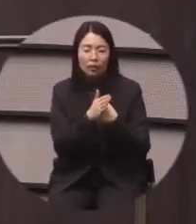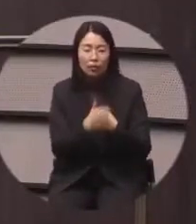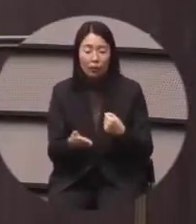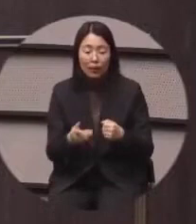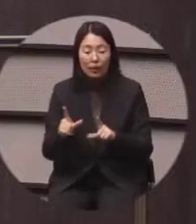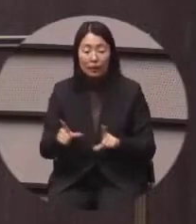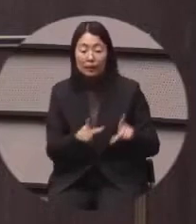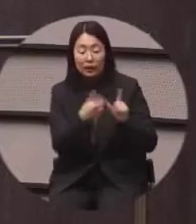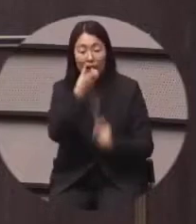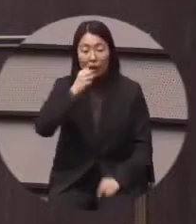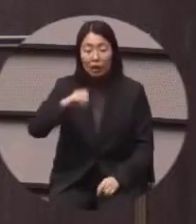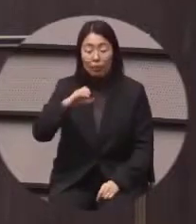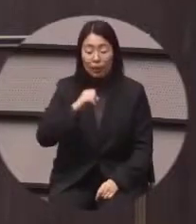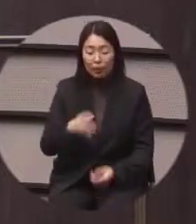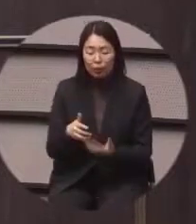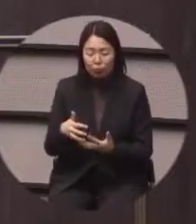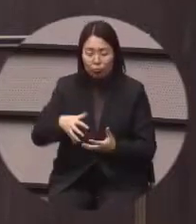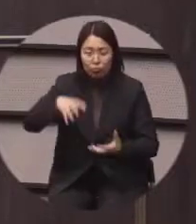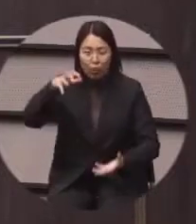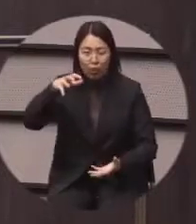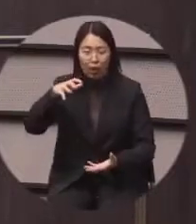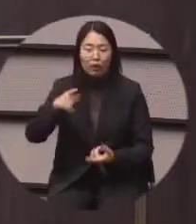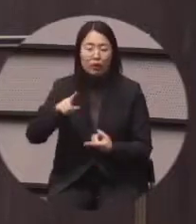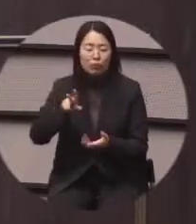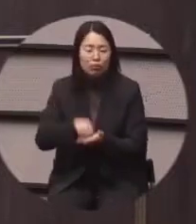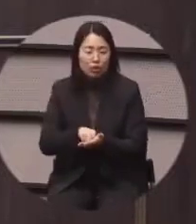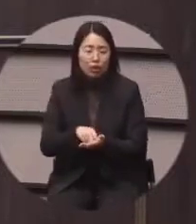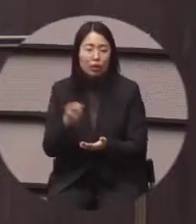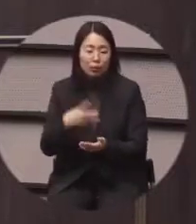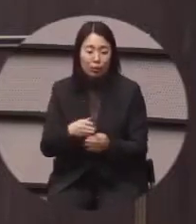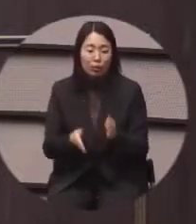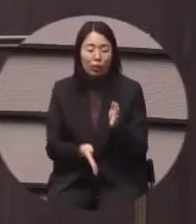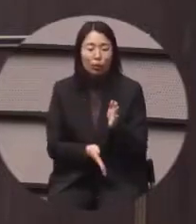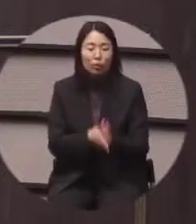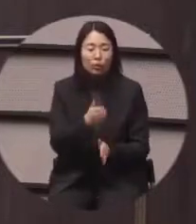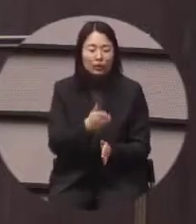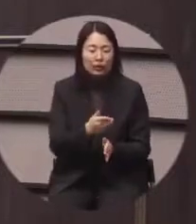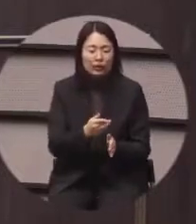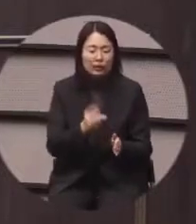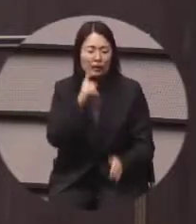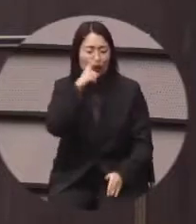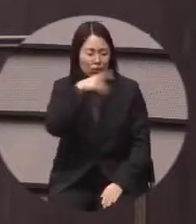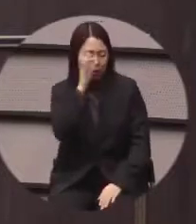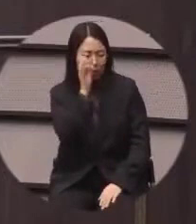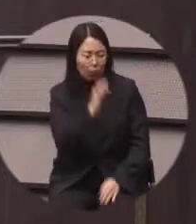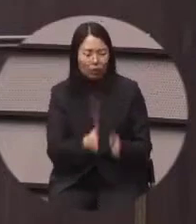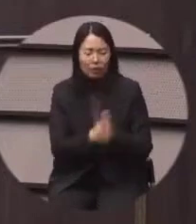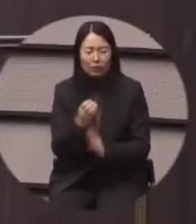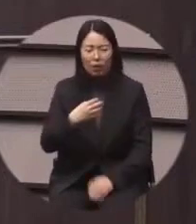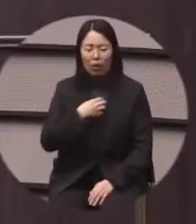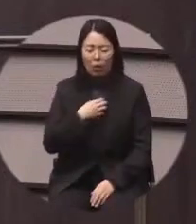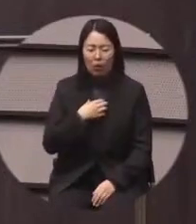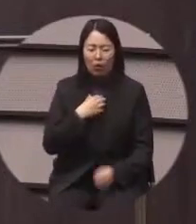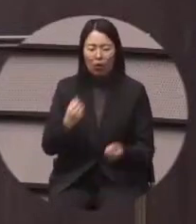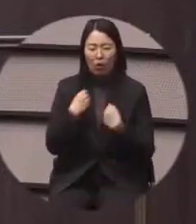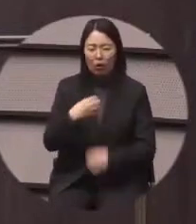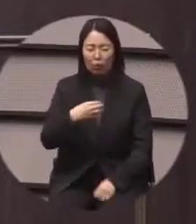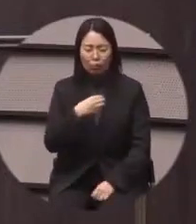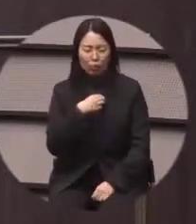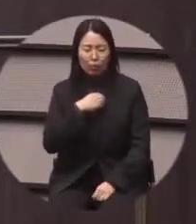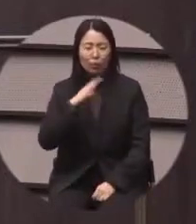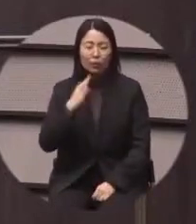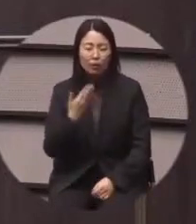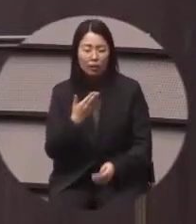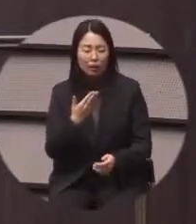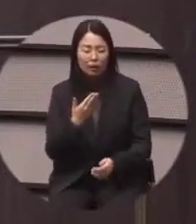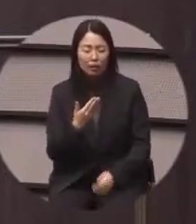배출량 변동에 따른 문제, 즉 도시 미관 경관을 해치고 시민의 건강을 위협하는 위생과 관련된